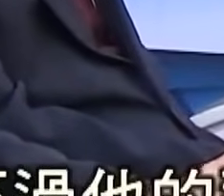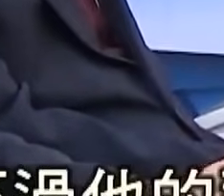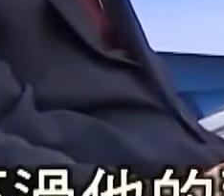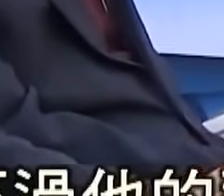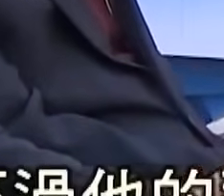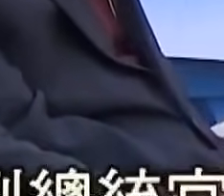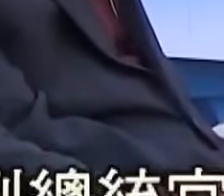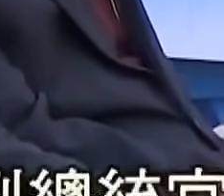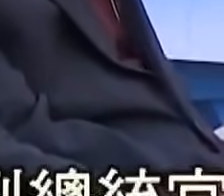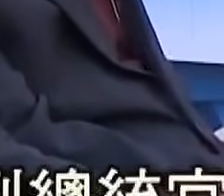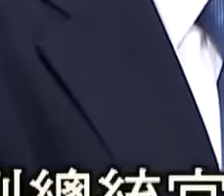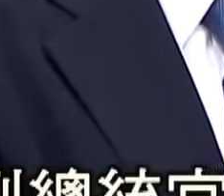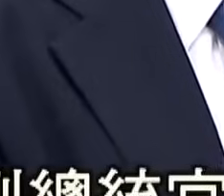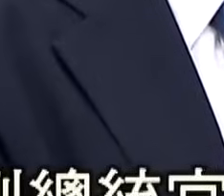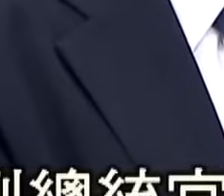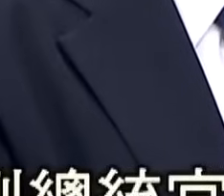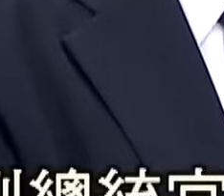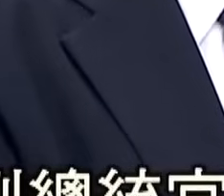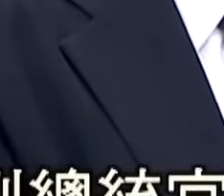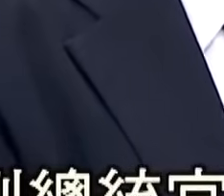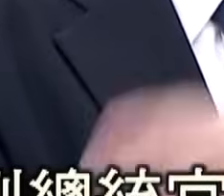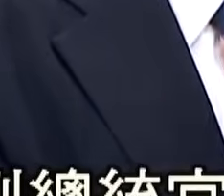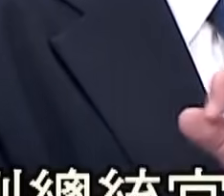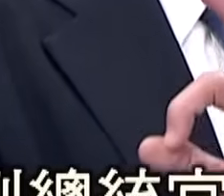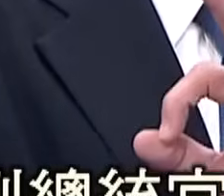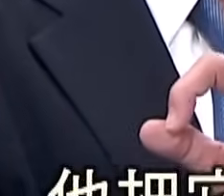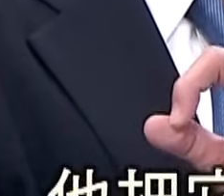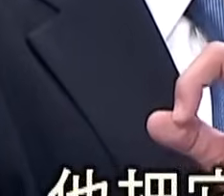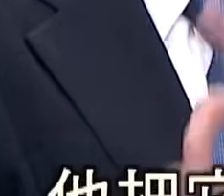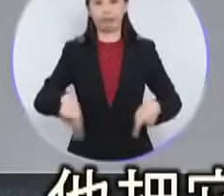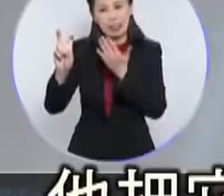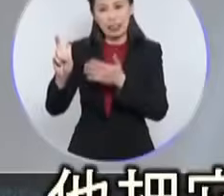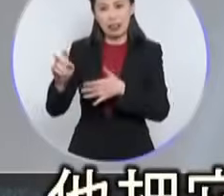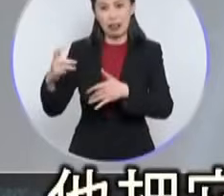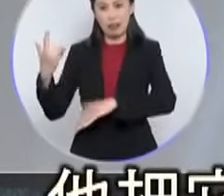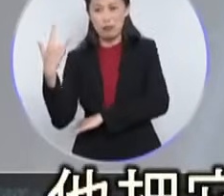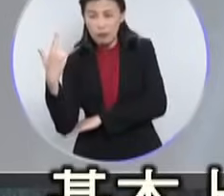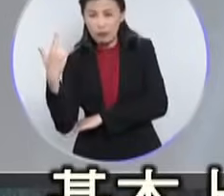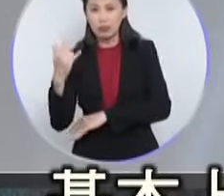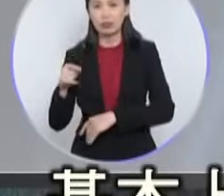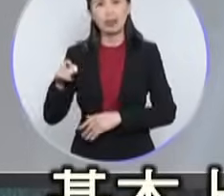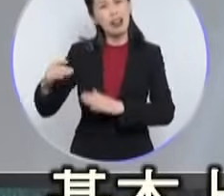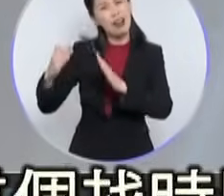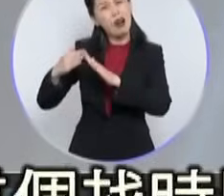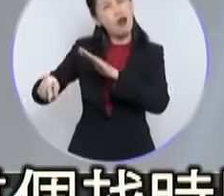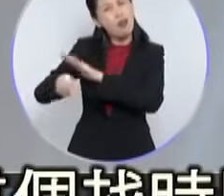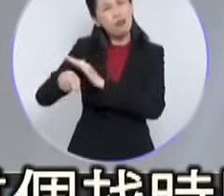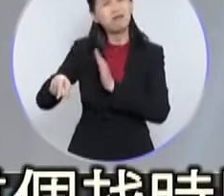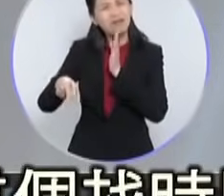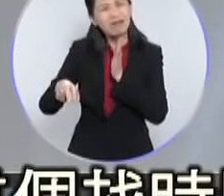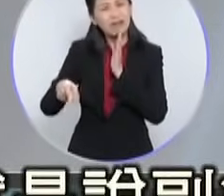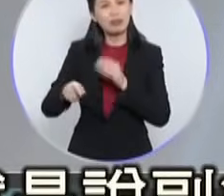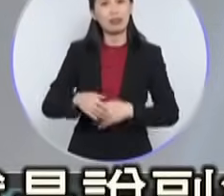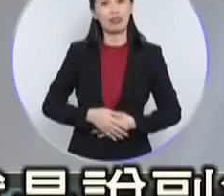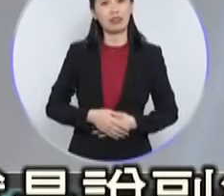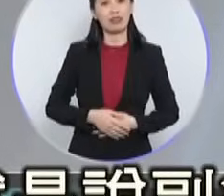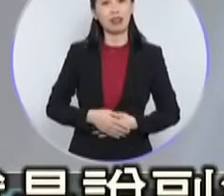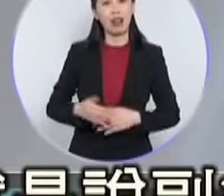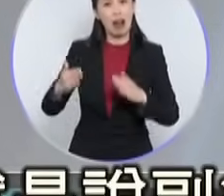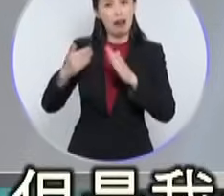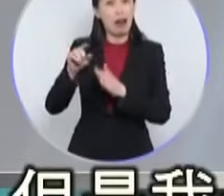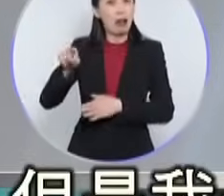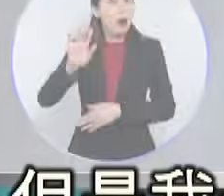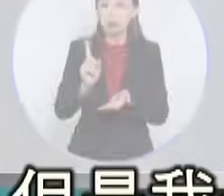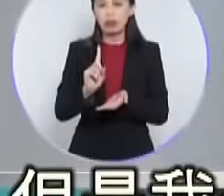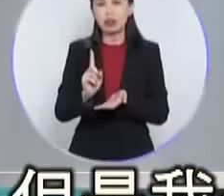那个仁爱路的那个副总统官邸说他不要住 OK 啊，他把他当成社宅基本上是不行的。这早晨再跟大家讲，就是说副总统可